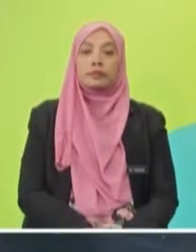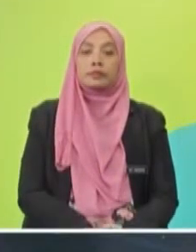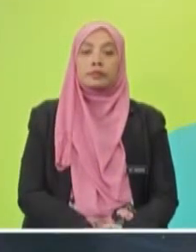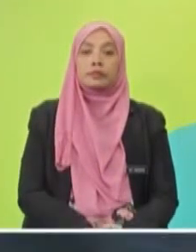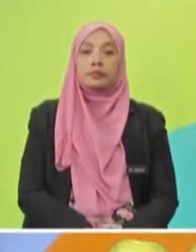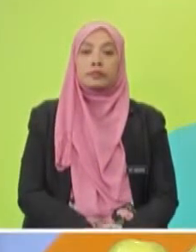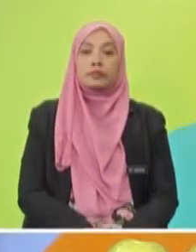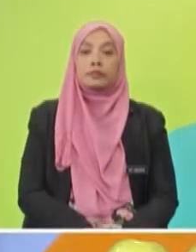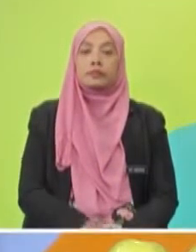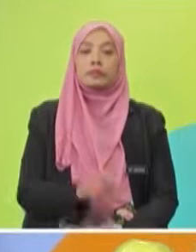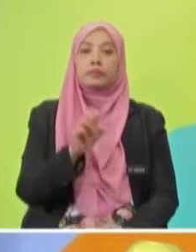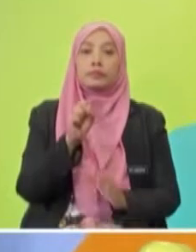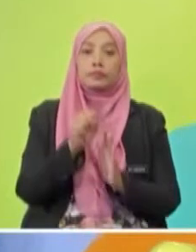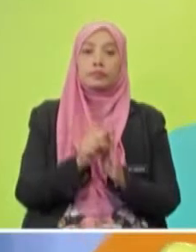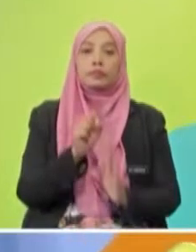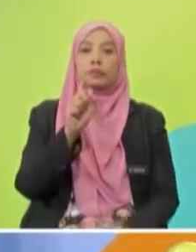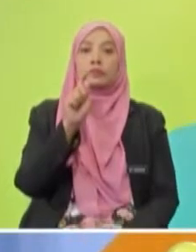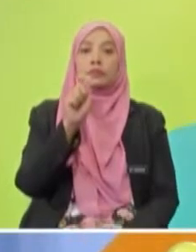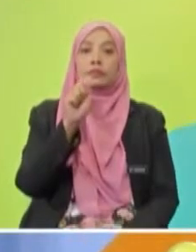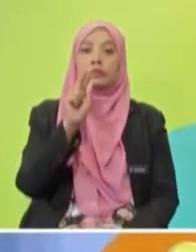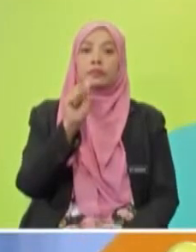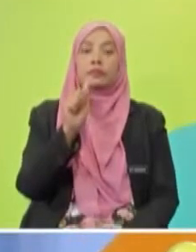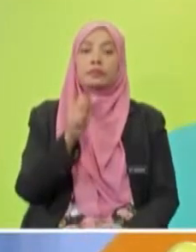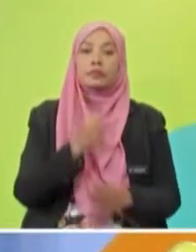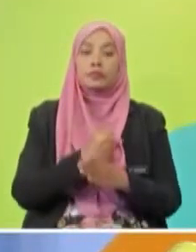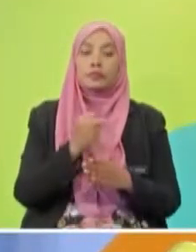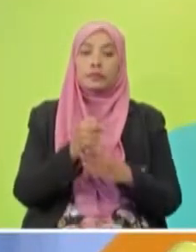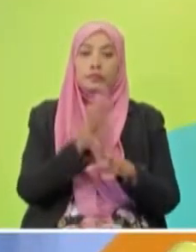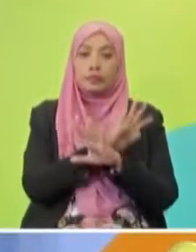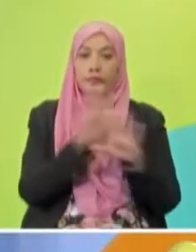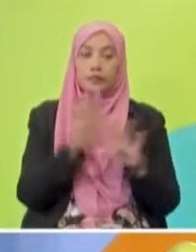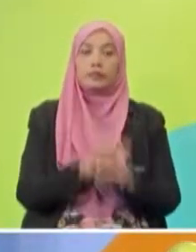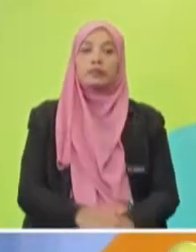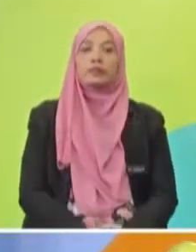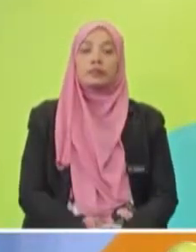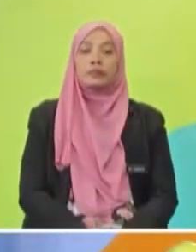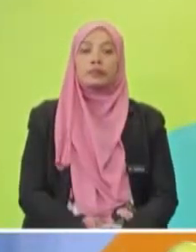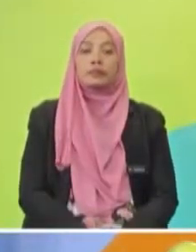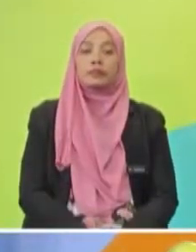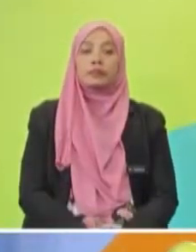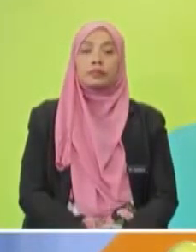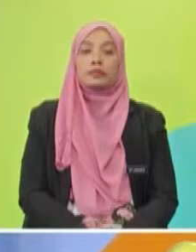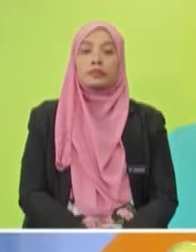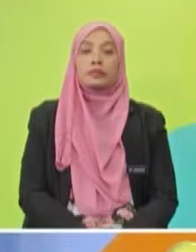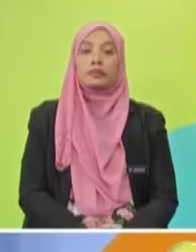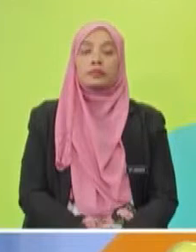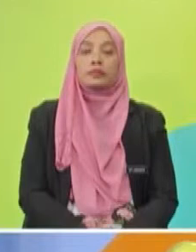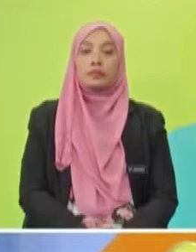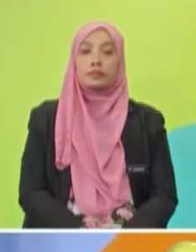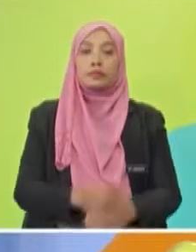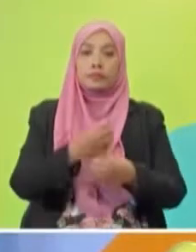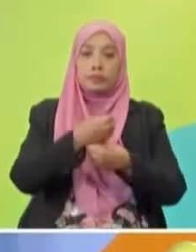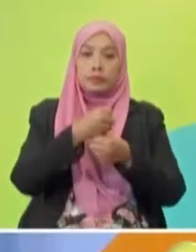cikgu. Setaralah, cikgu. Macam mana Sean kata setara? Sebab dia punya saiz dia macam sama, cikgu. Sama. Aha. Satu